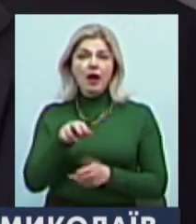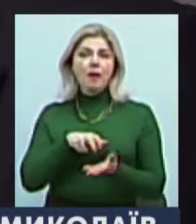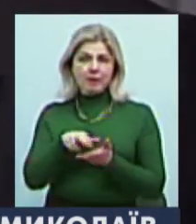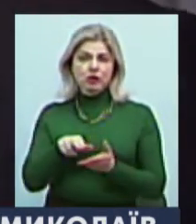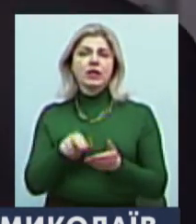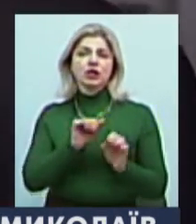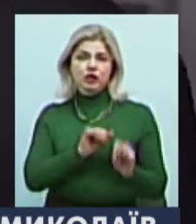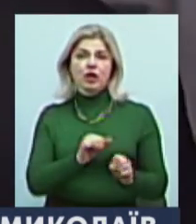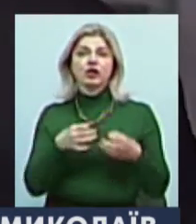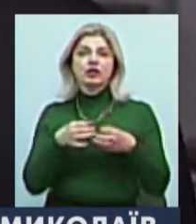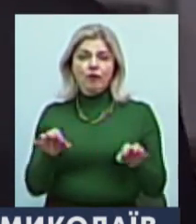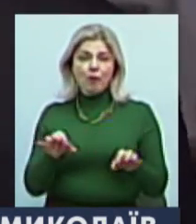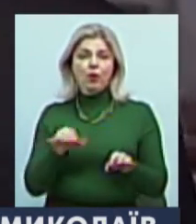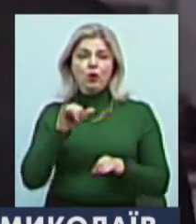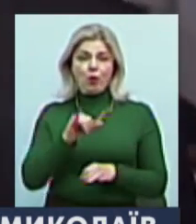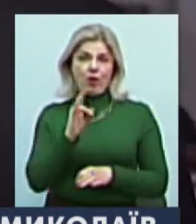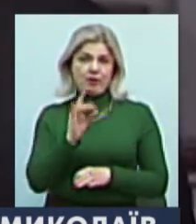свободу УНР.